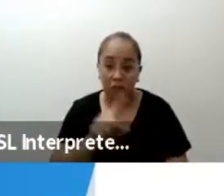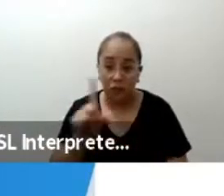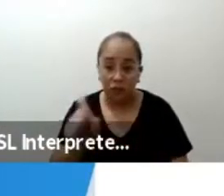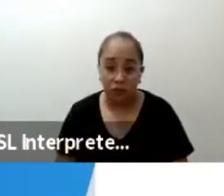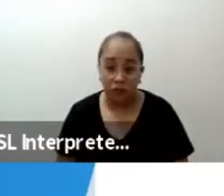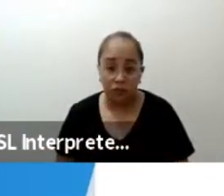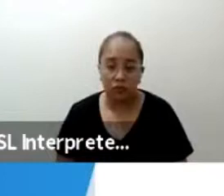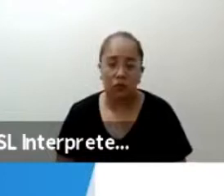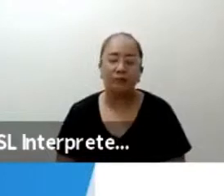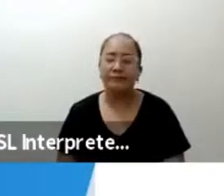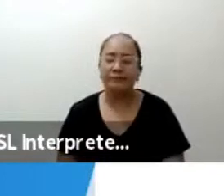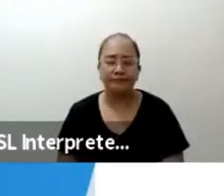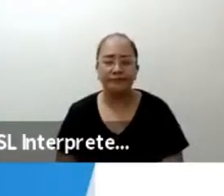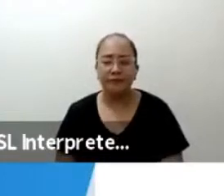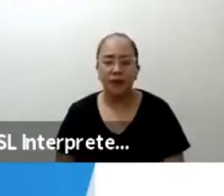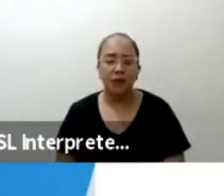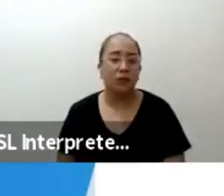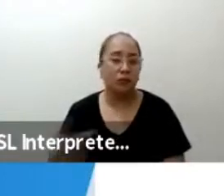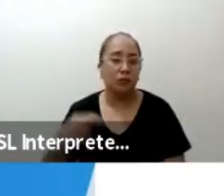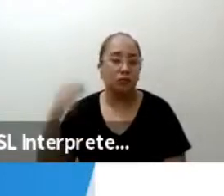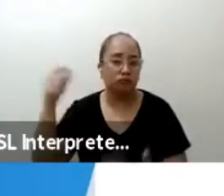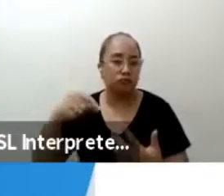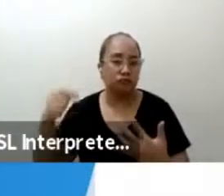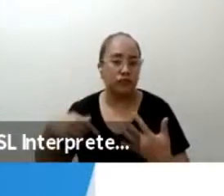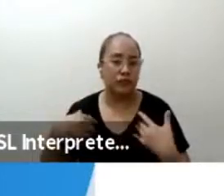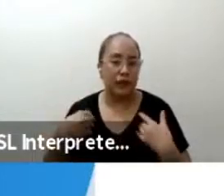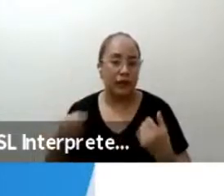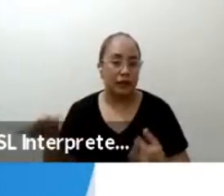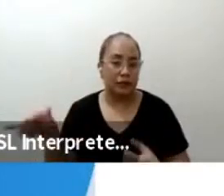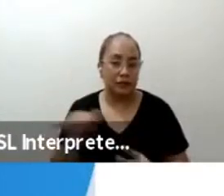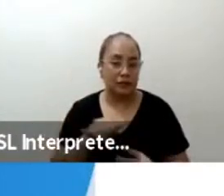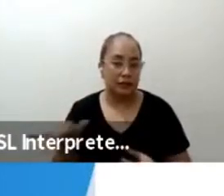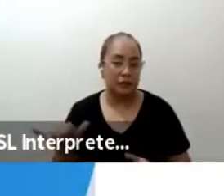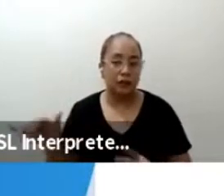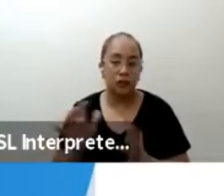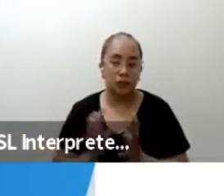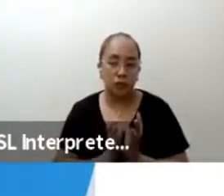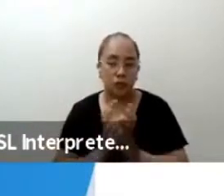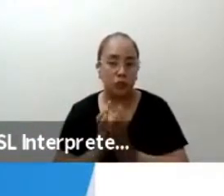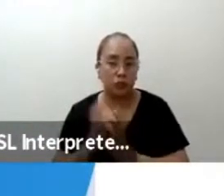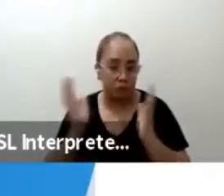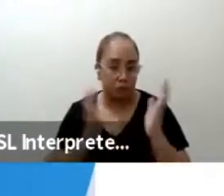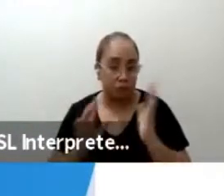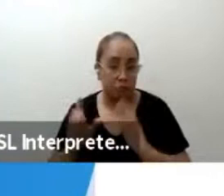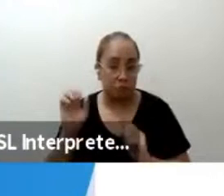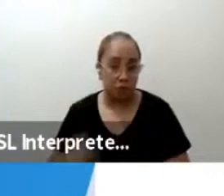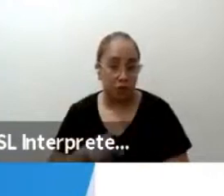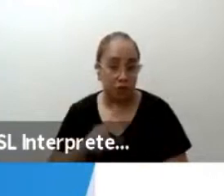Brazil, for all of their wealth as well and community services, maganda ba yung response nila?